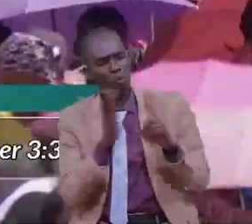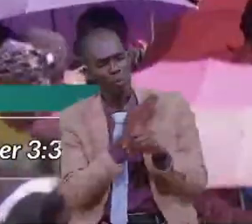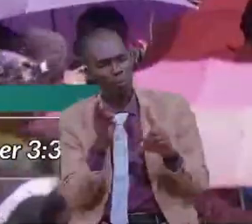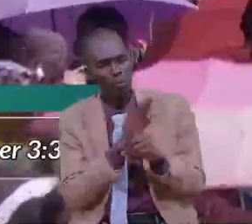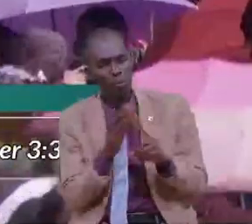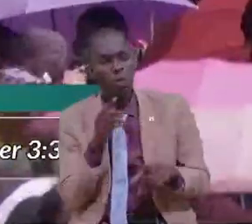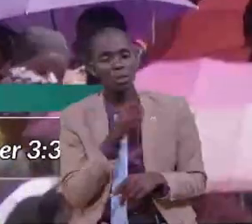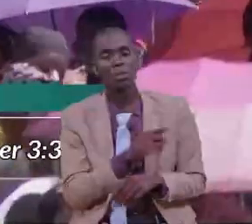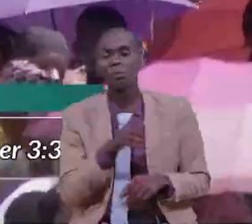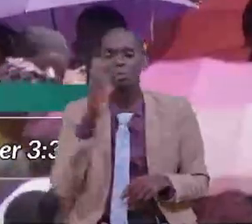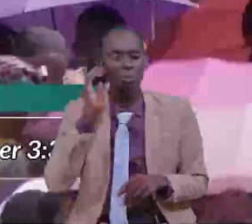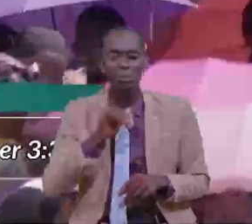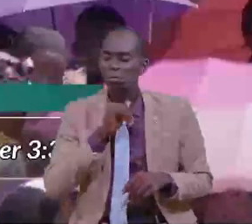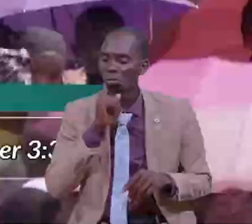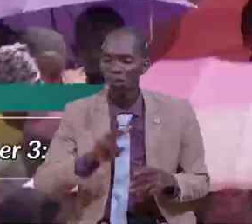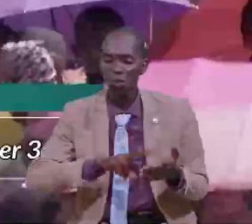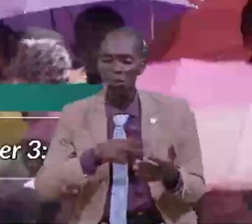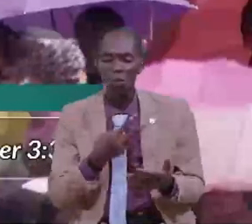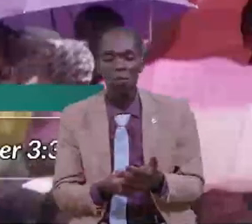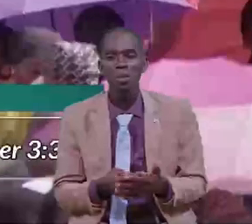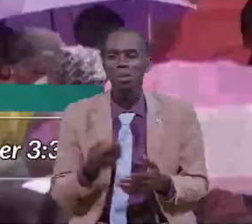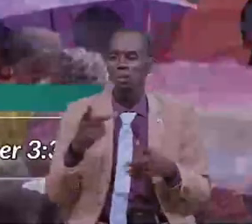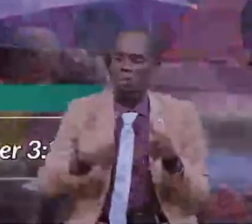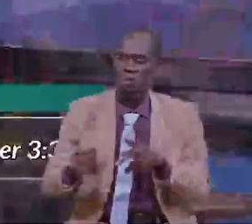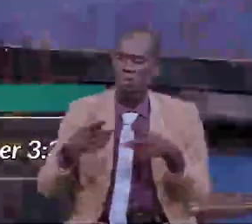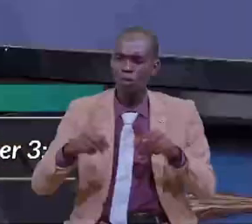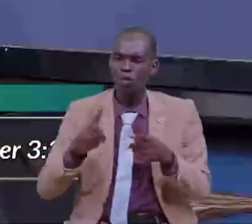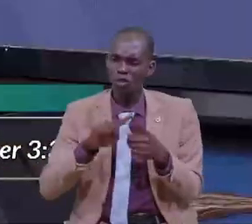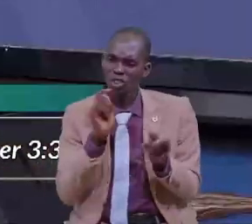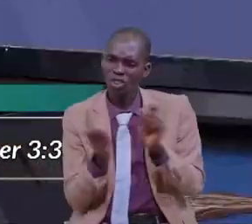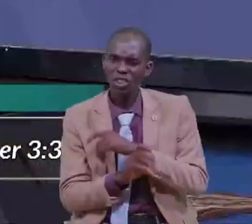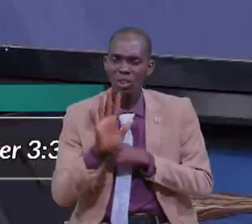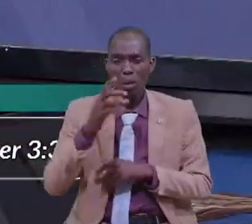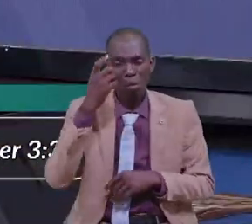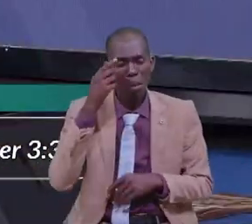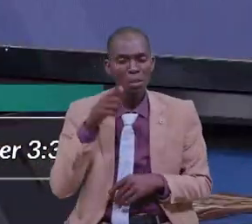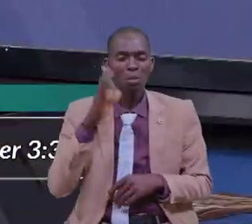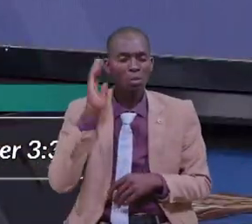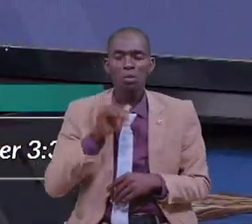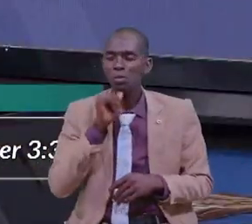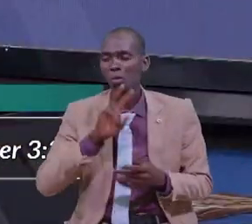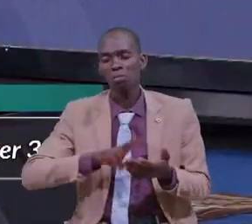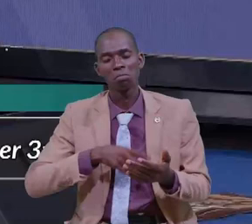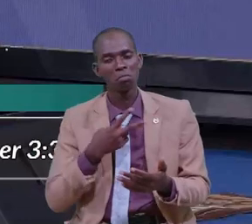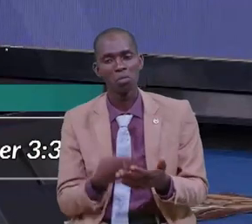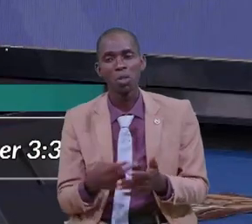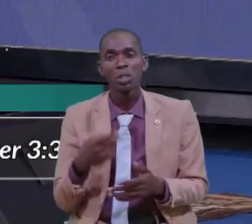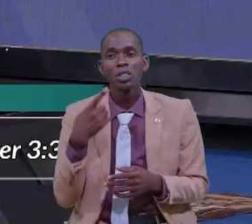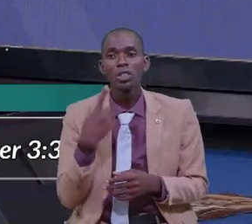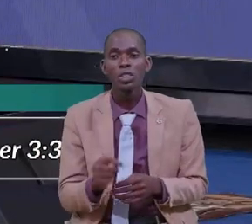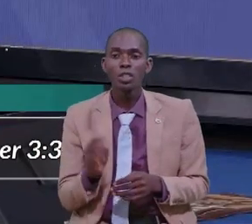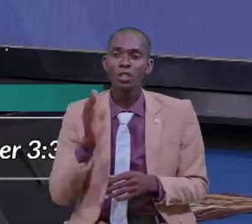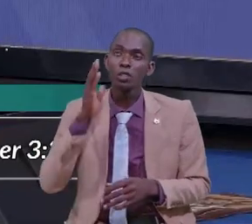convaincre, mais ils ne fléchissent pas. Ils essaient de penser, de changer sa pensée, mais ils ne fléchissent